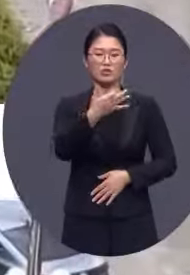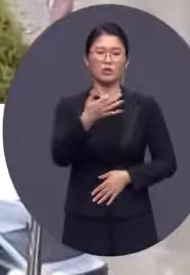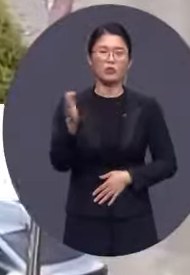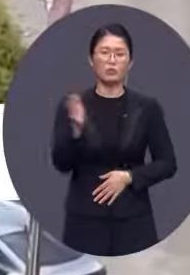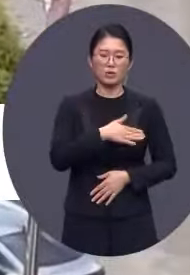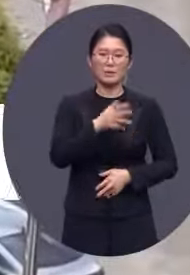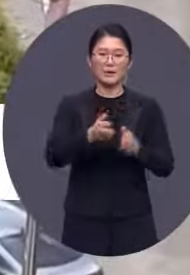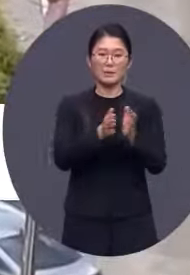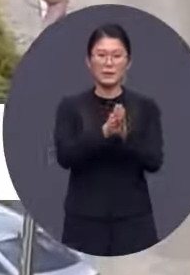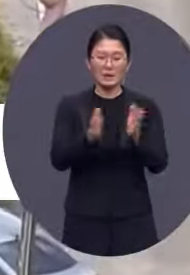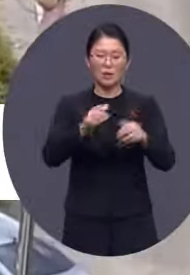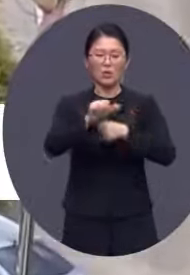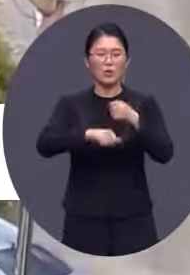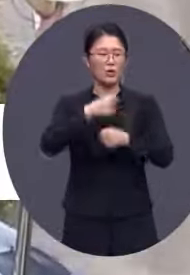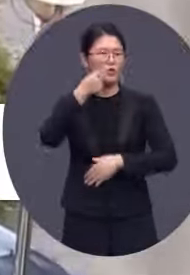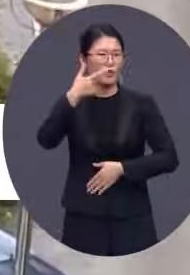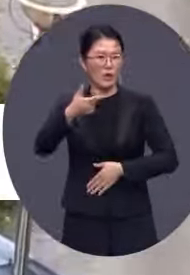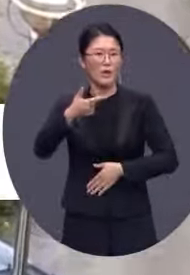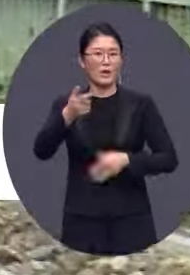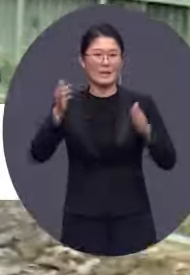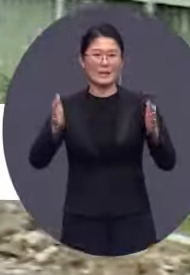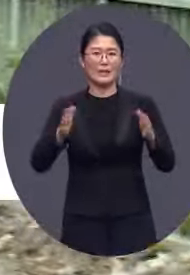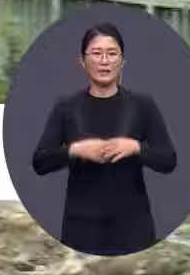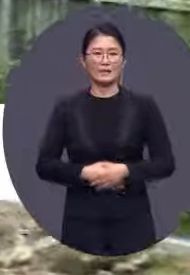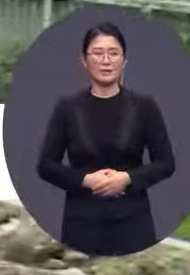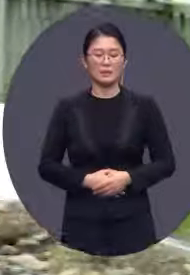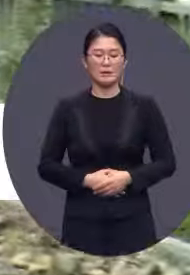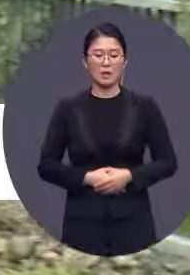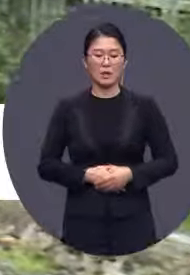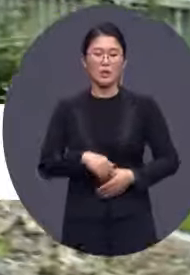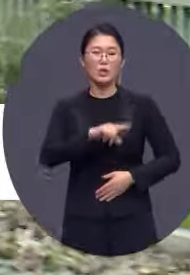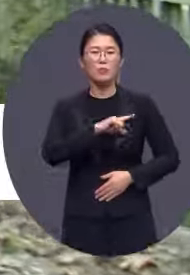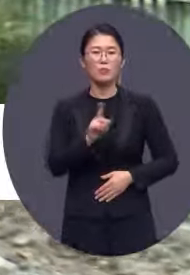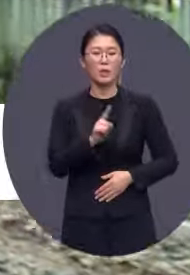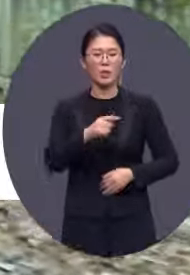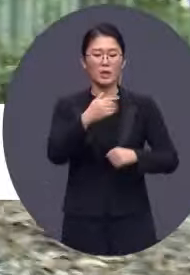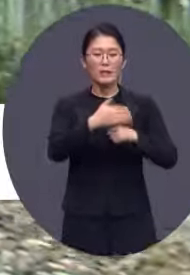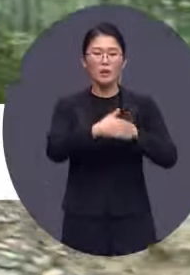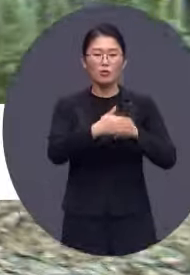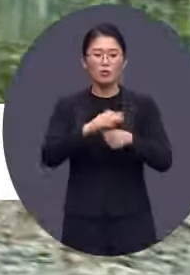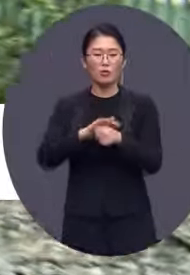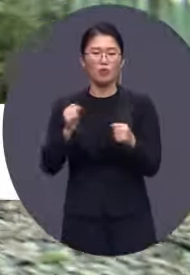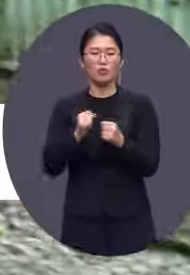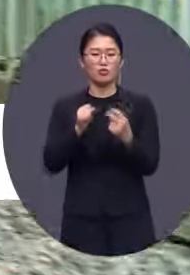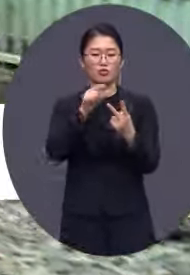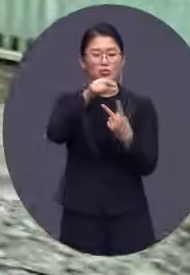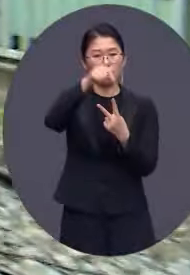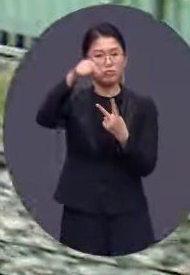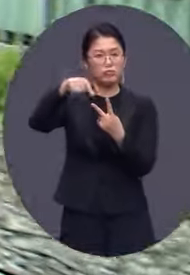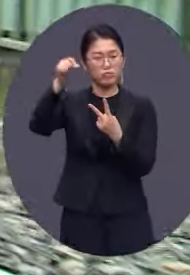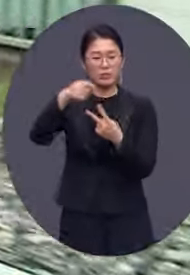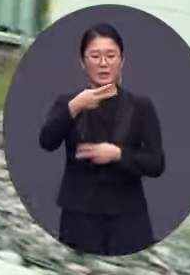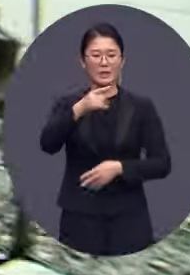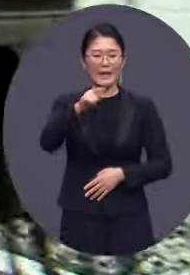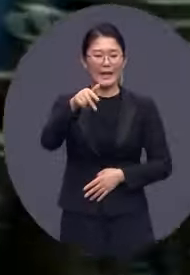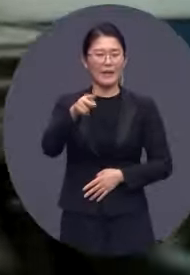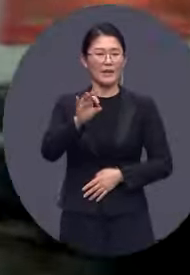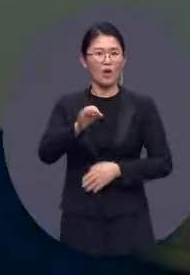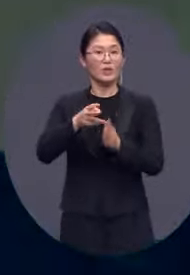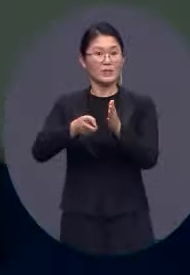사업을 시작한 지 5년 6개월 만입니다. 노선의 이름은 대구 경북의 앞글자를 딴 대경선으로